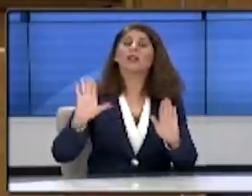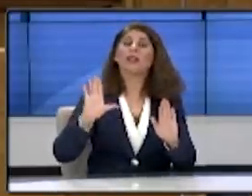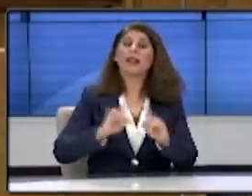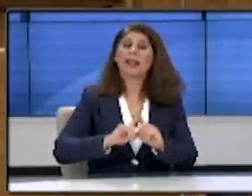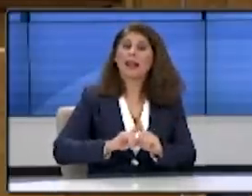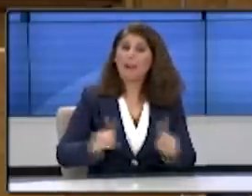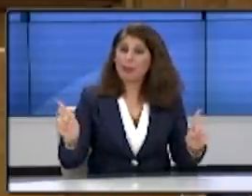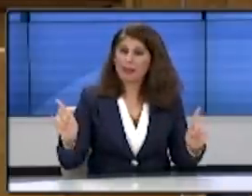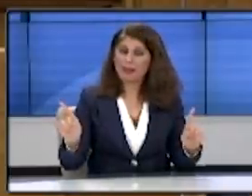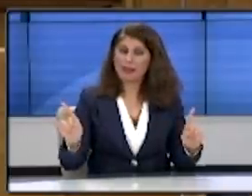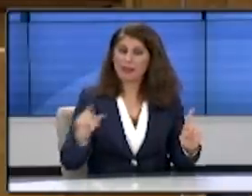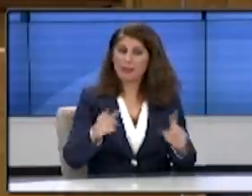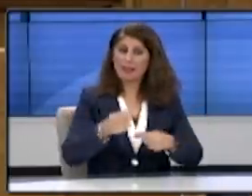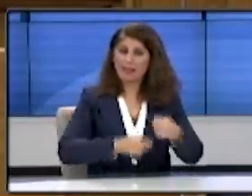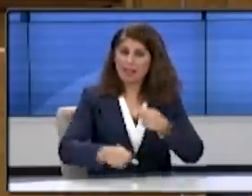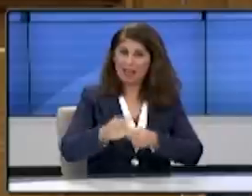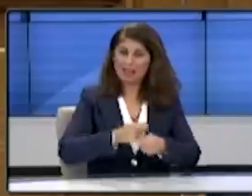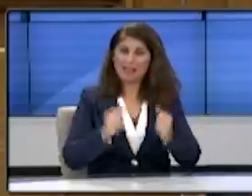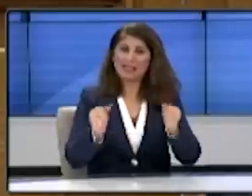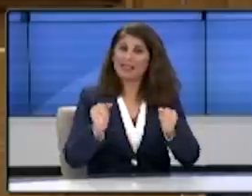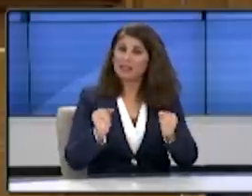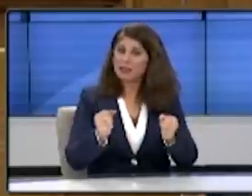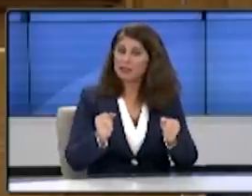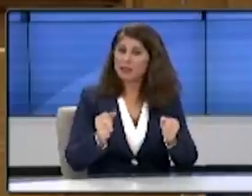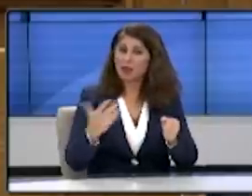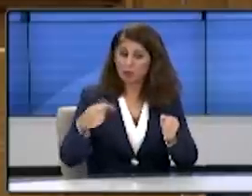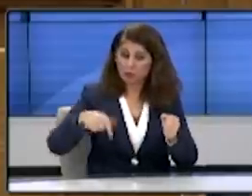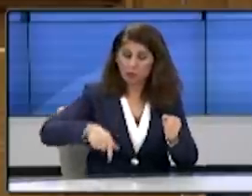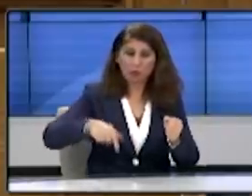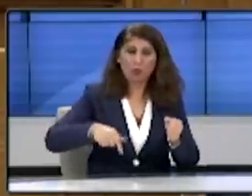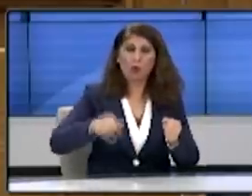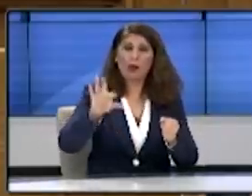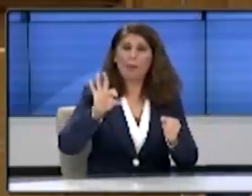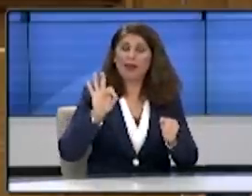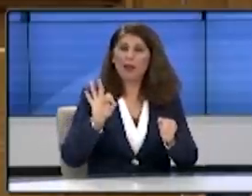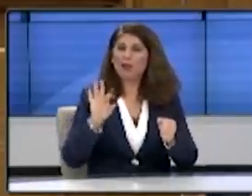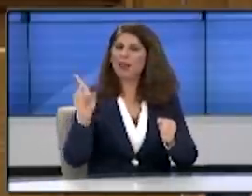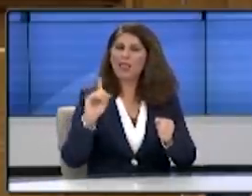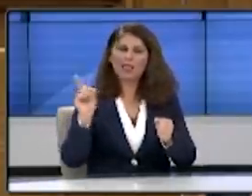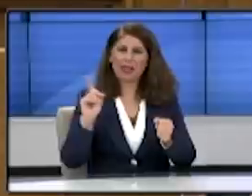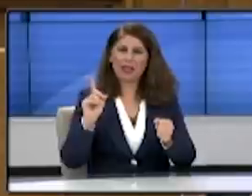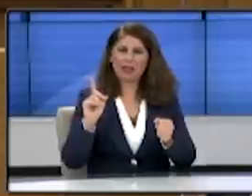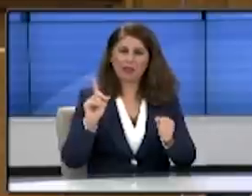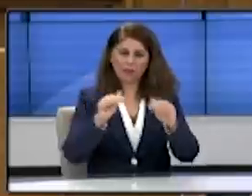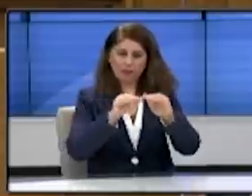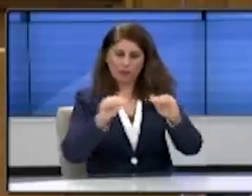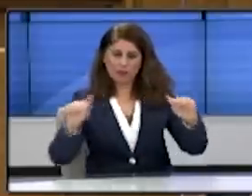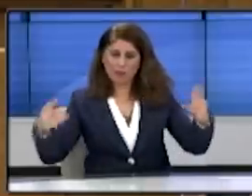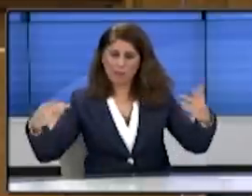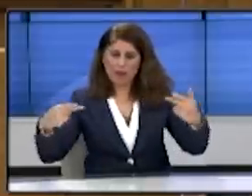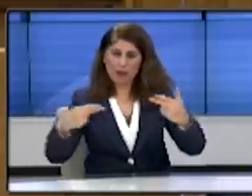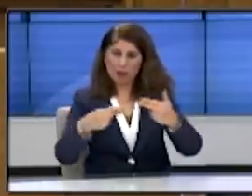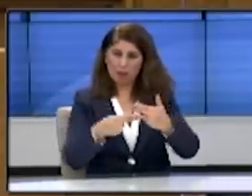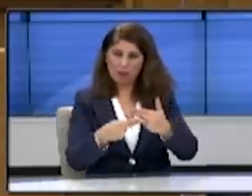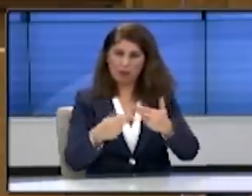έχει καμιά σχέση με τη διαχείριση της κρίσης, όπου τώρα επιλογή δεν είναι οι οριζόντιες